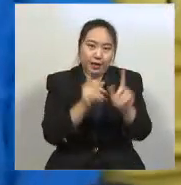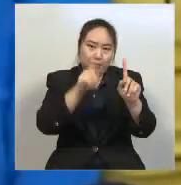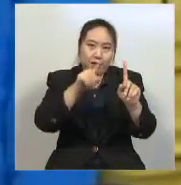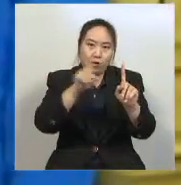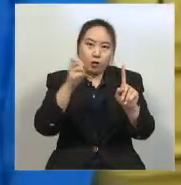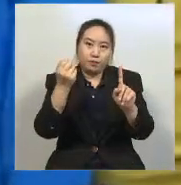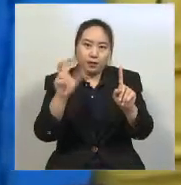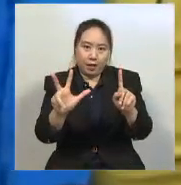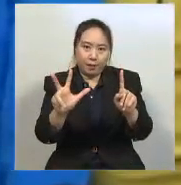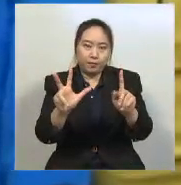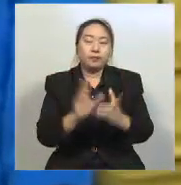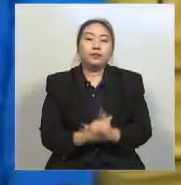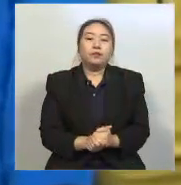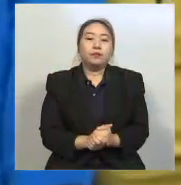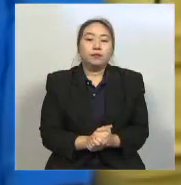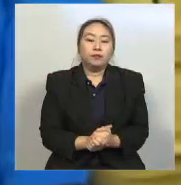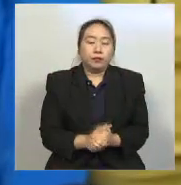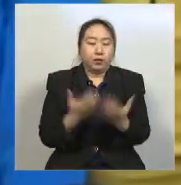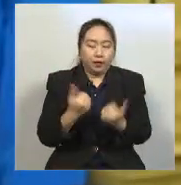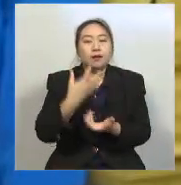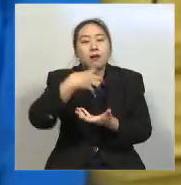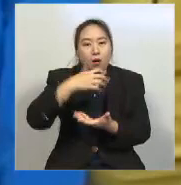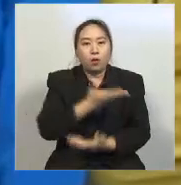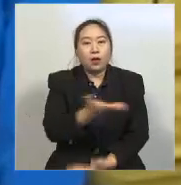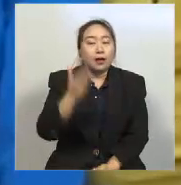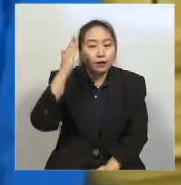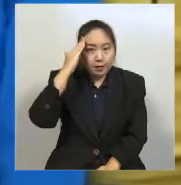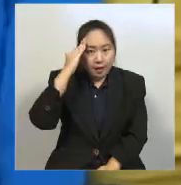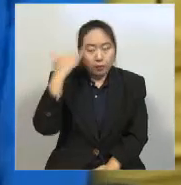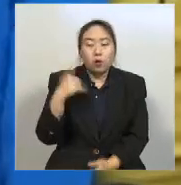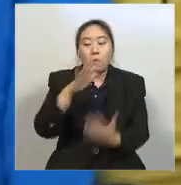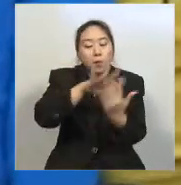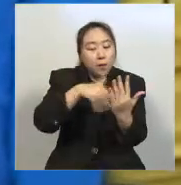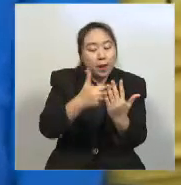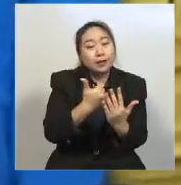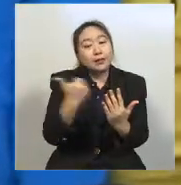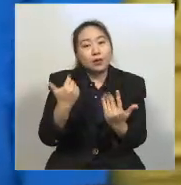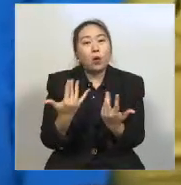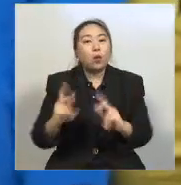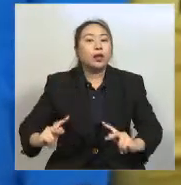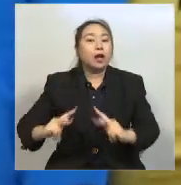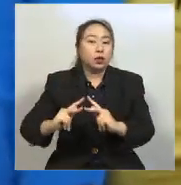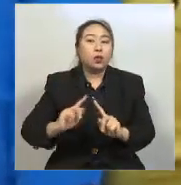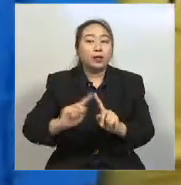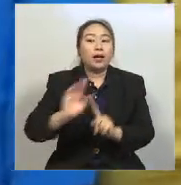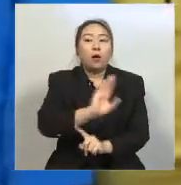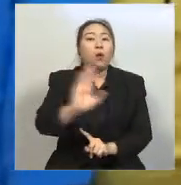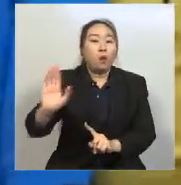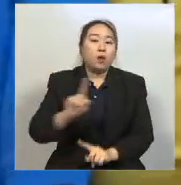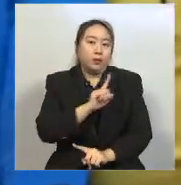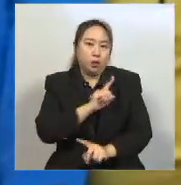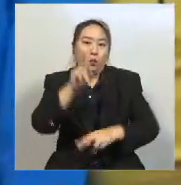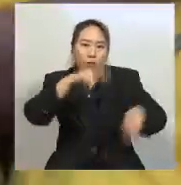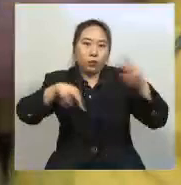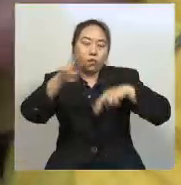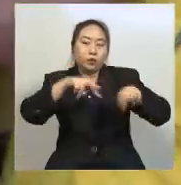ะครับอันนี้ก็คือสิ่งที่ขอเรียนให้ทราบจากน้ำท่วมส่วนมาตรการอื่นๆก็แต่ละกระทรวงก็จะได้ดำเนินการดูแลต่อไป